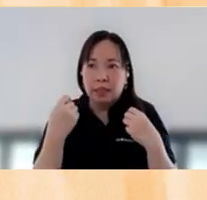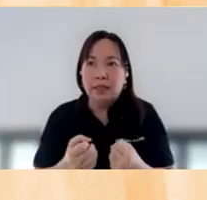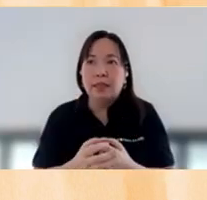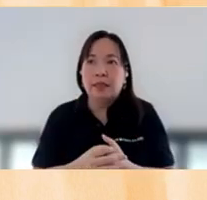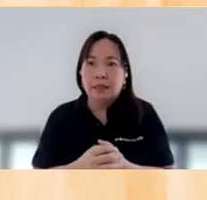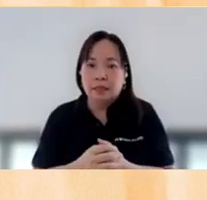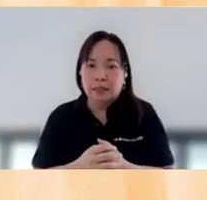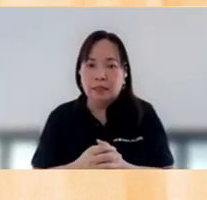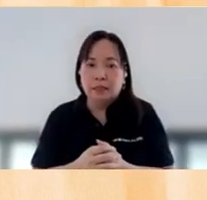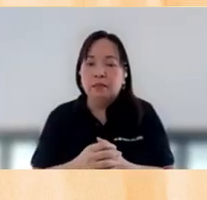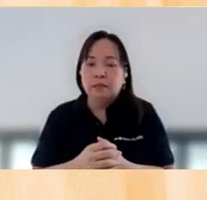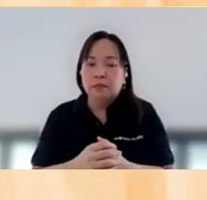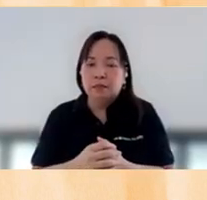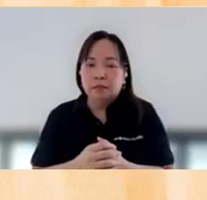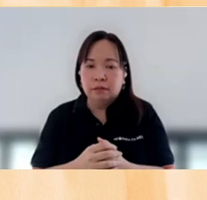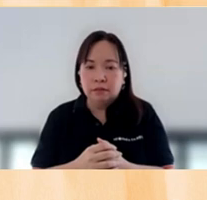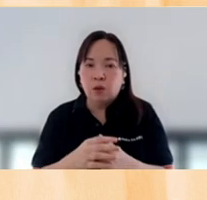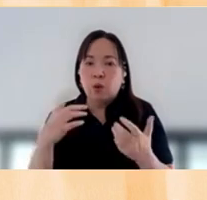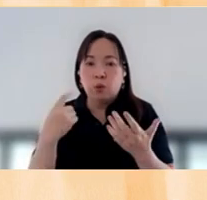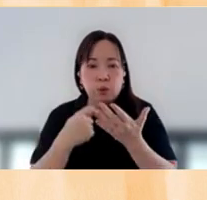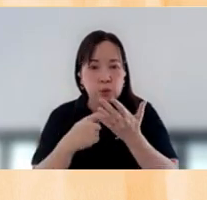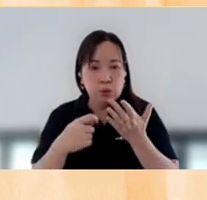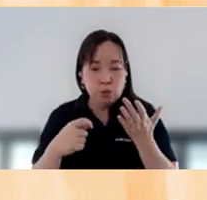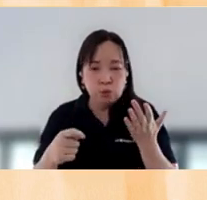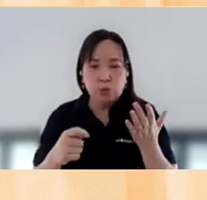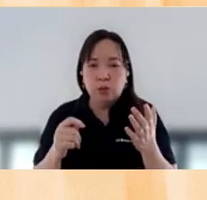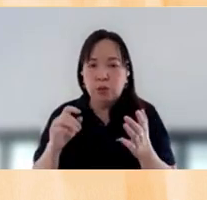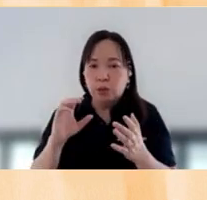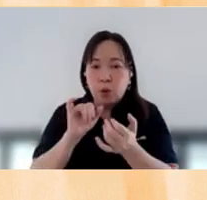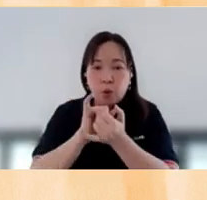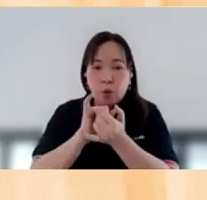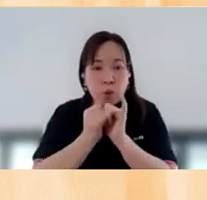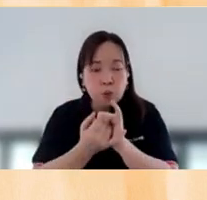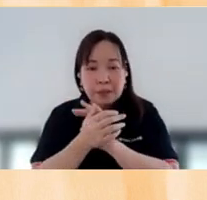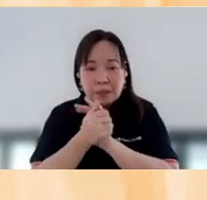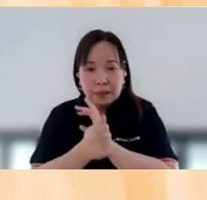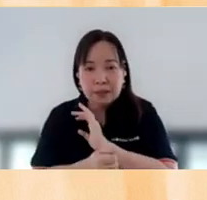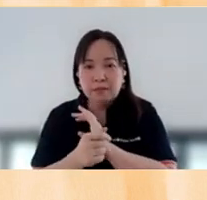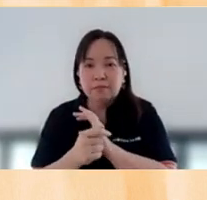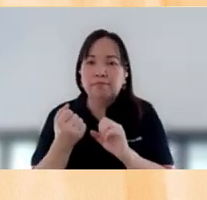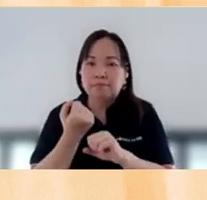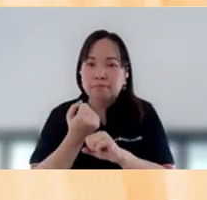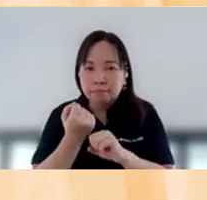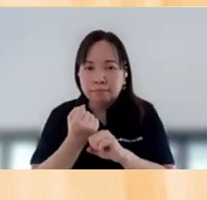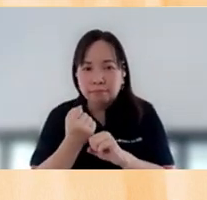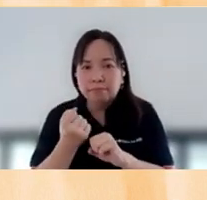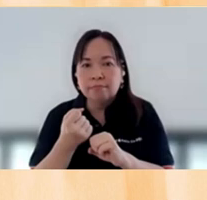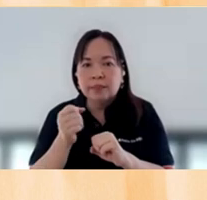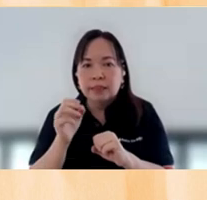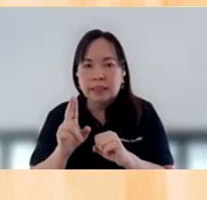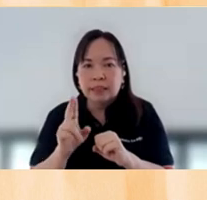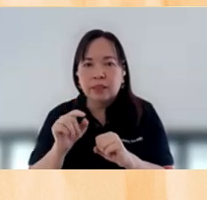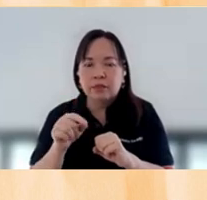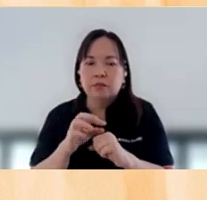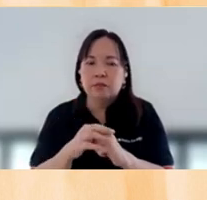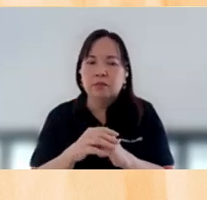mga tools, yung mga coping skills, resiliency skills. Magagamit namin ito upang makapagpatibay or mapagtibay